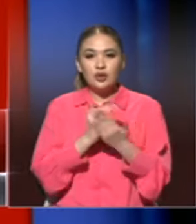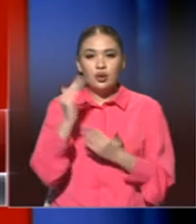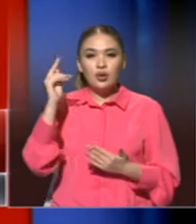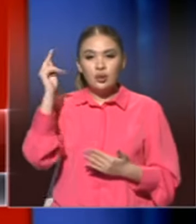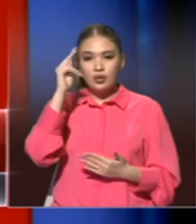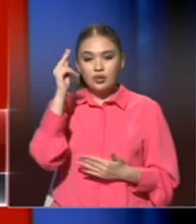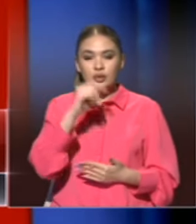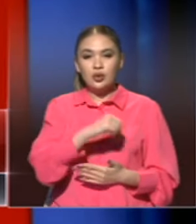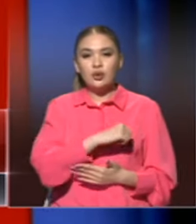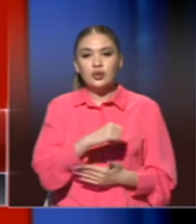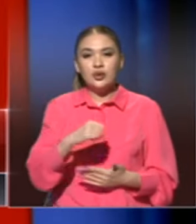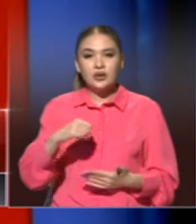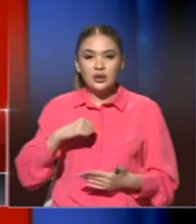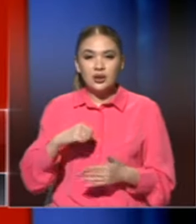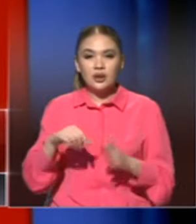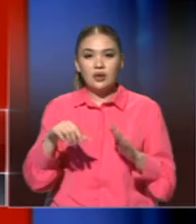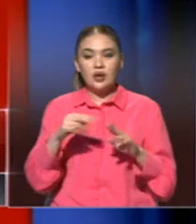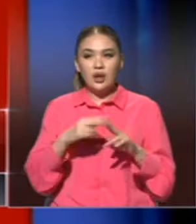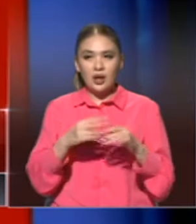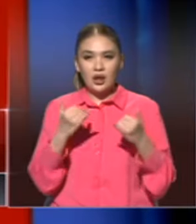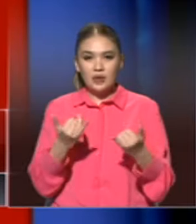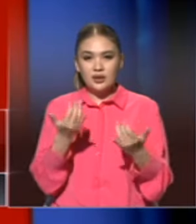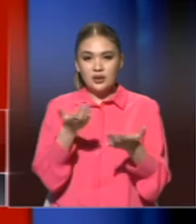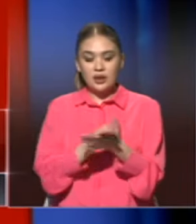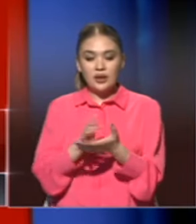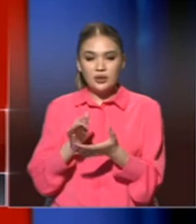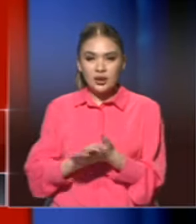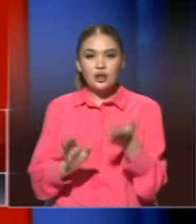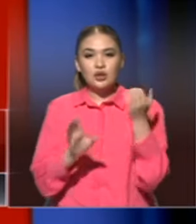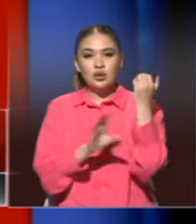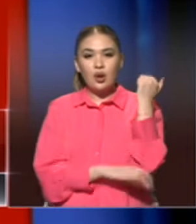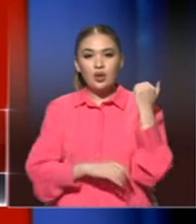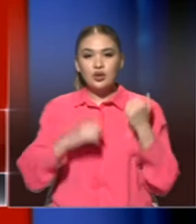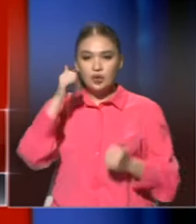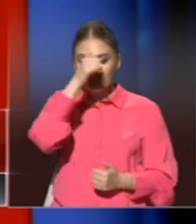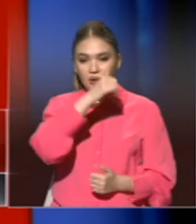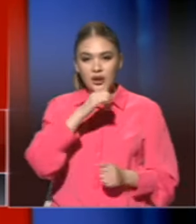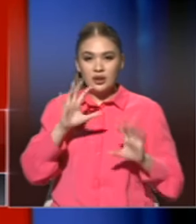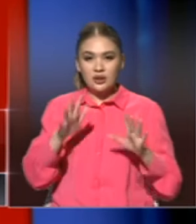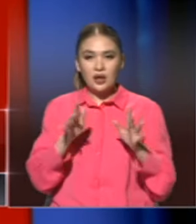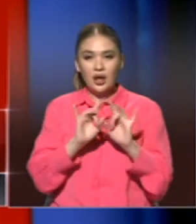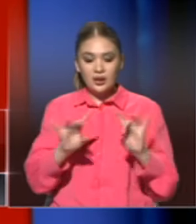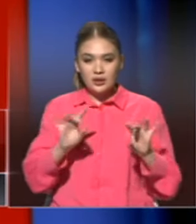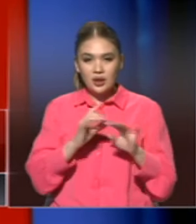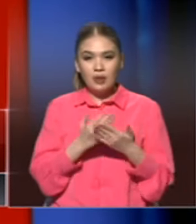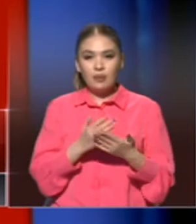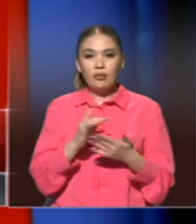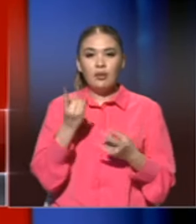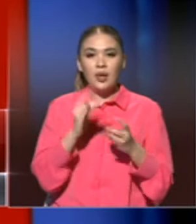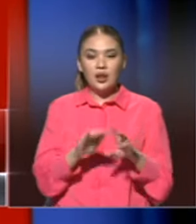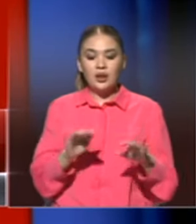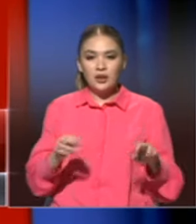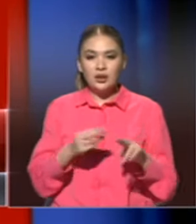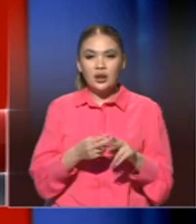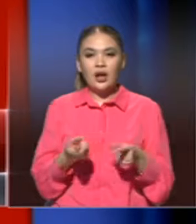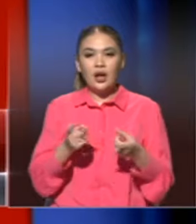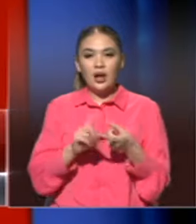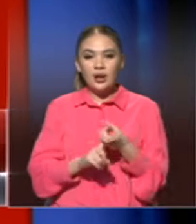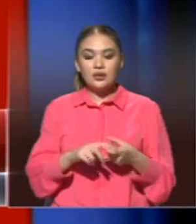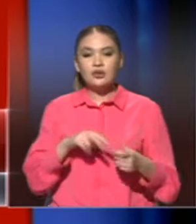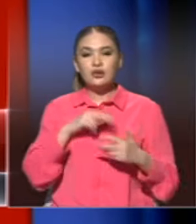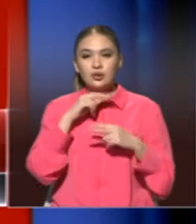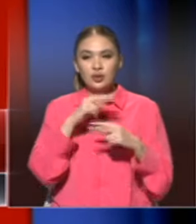орындары өздерінің бағдарламаларын қазір бар таныстырады, бірақ соңғы осы жылда айтатын болсақ, балалардың бейімделуіне қатысты мәселелерге көңіл